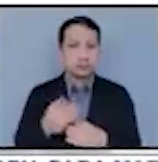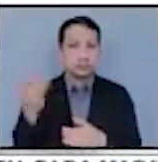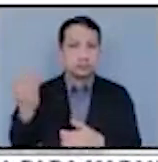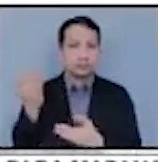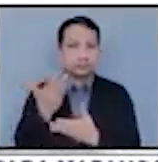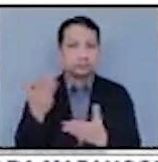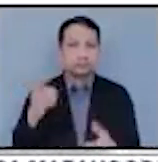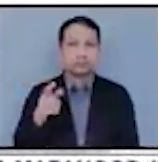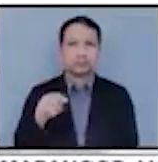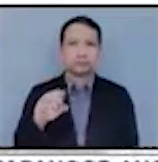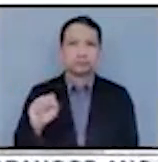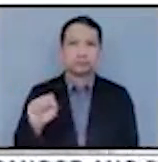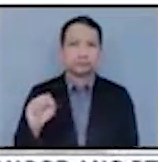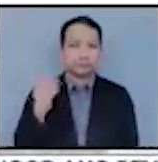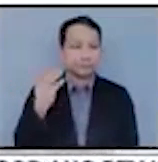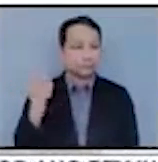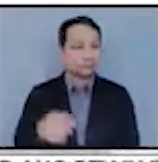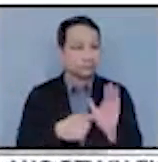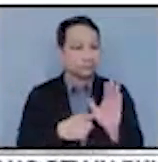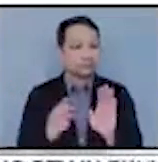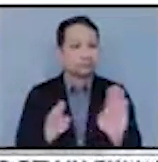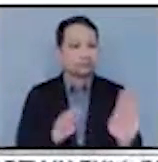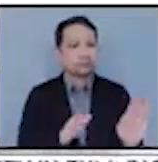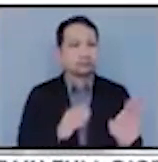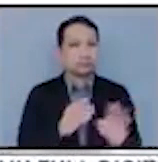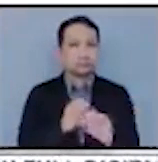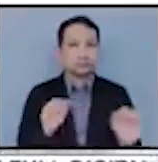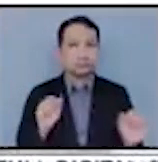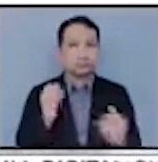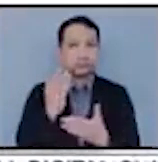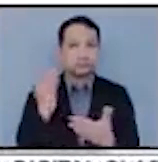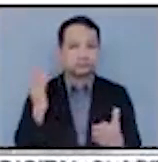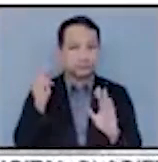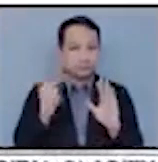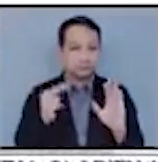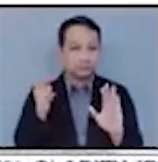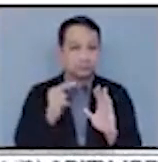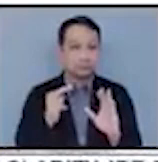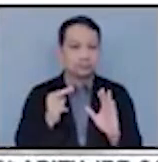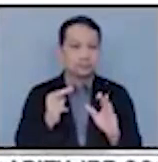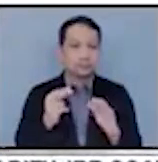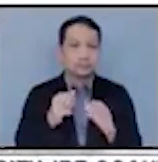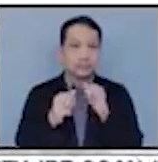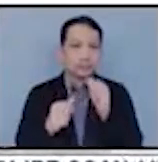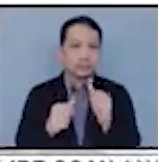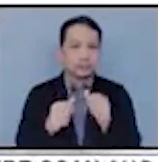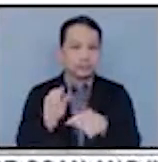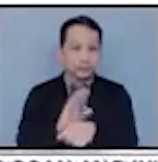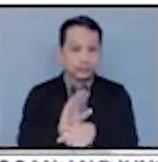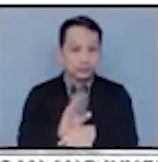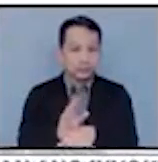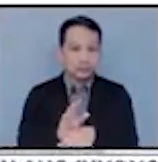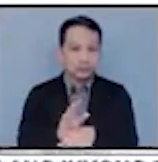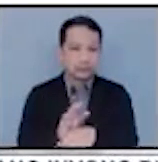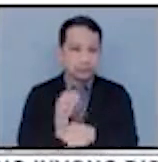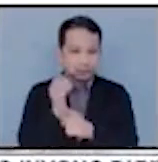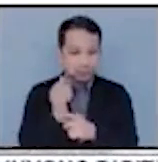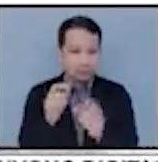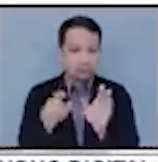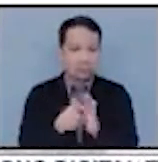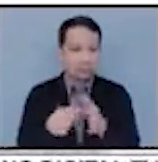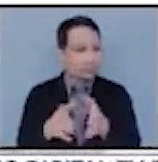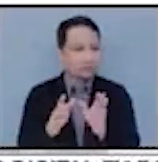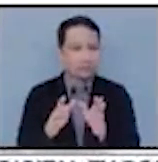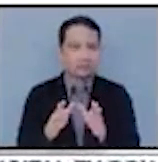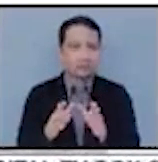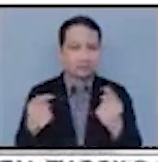ang ipinakitang behavior ng security officer sa video at ang unwarranted filming sa security checking point ay salungat